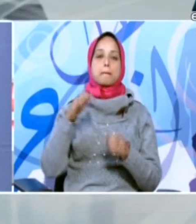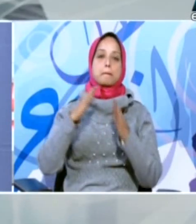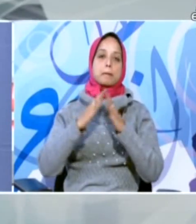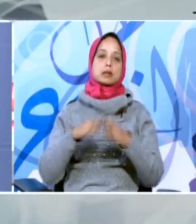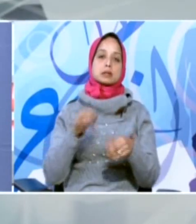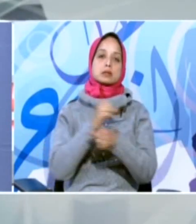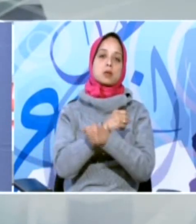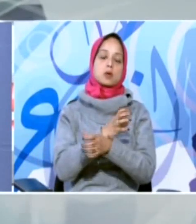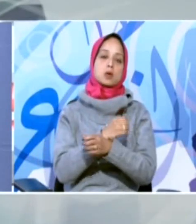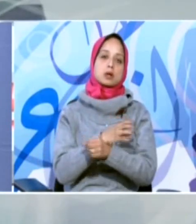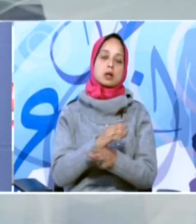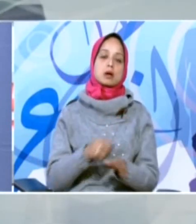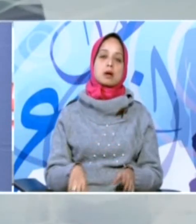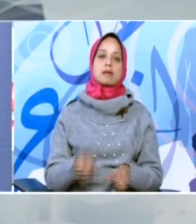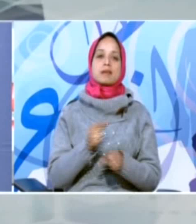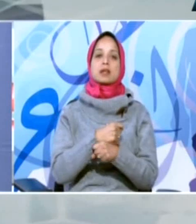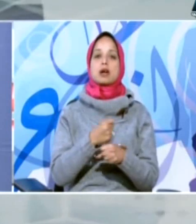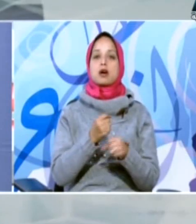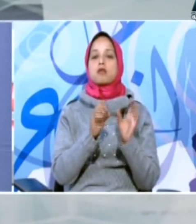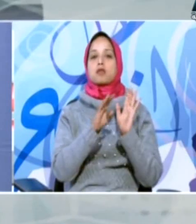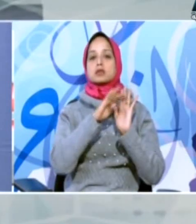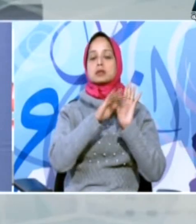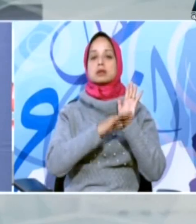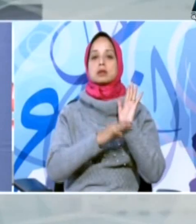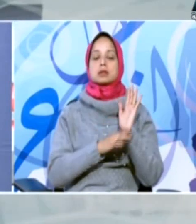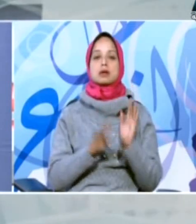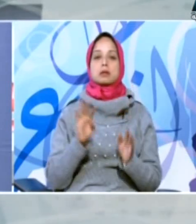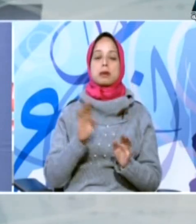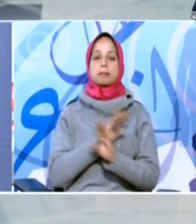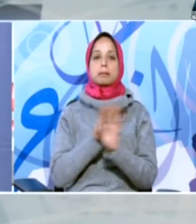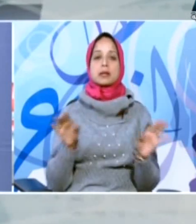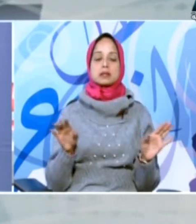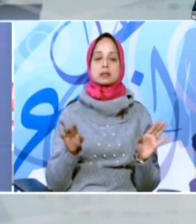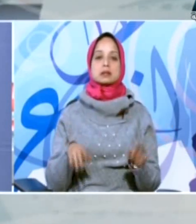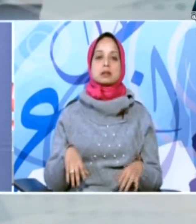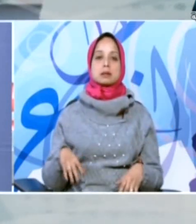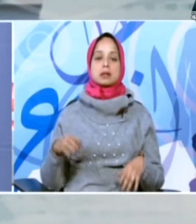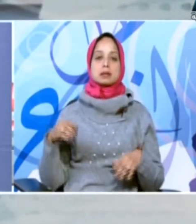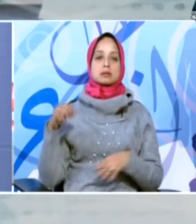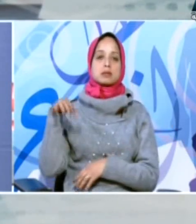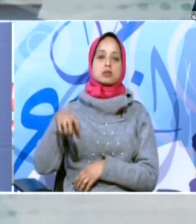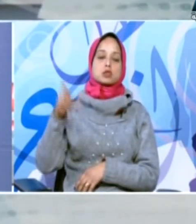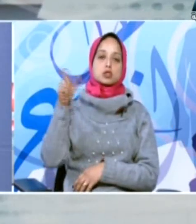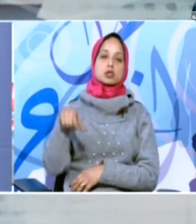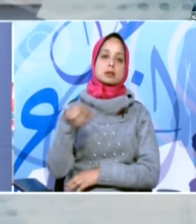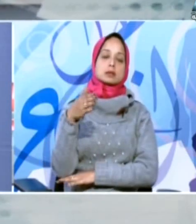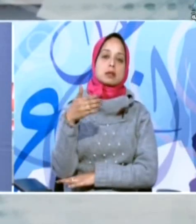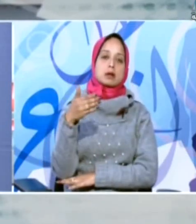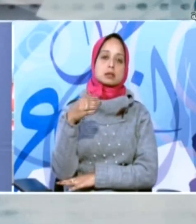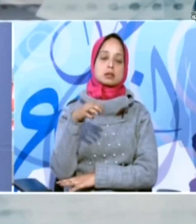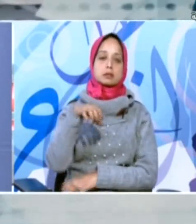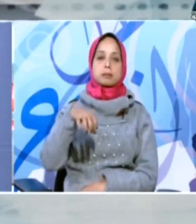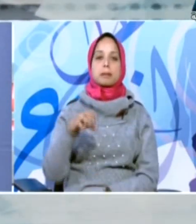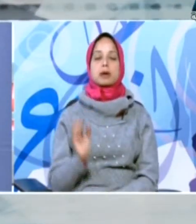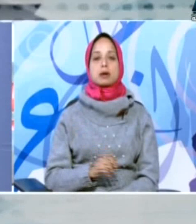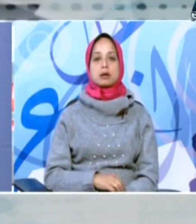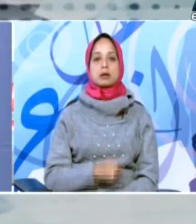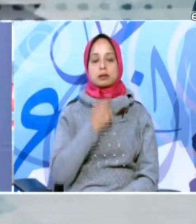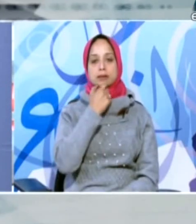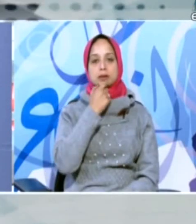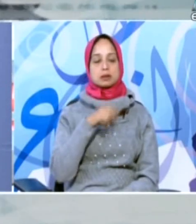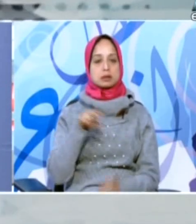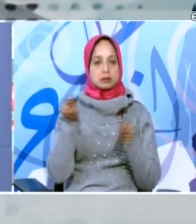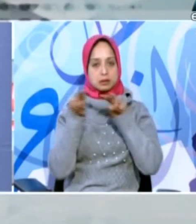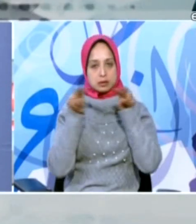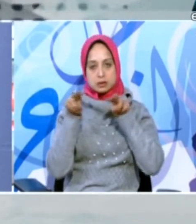البقاء هنا تحفظات، فتغير ايه لقب المندوب السامي بقى اسمه السفير البريطاني. طيب ركز معايا كويس،